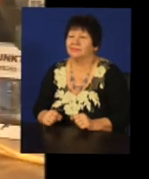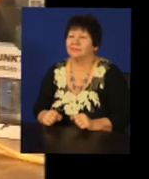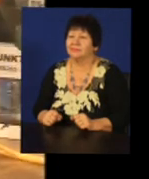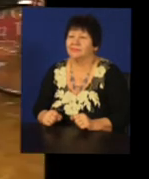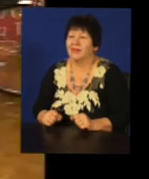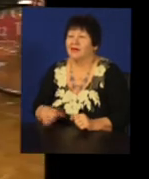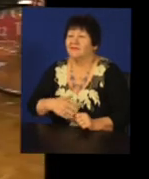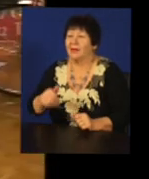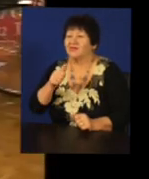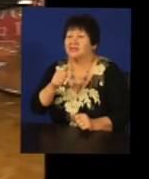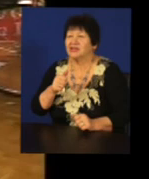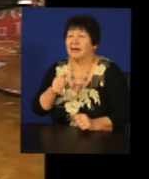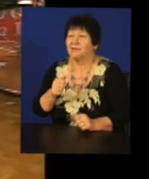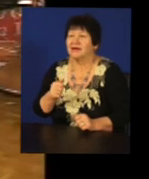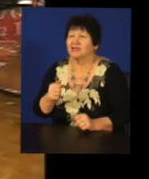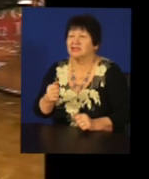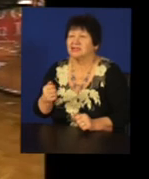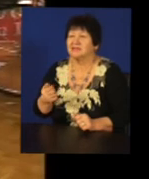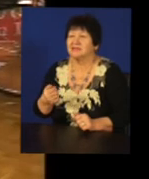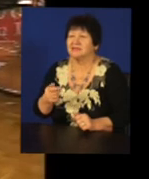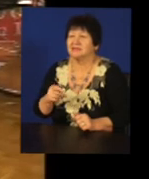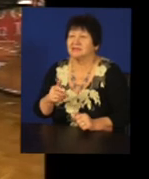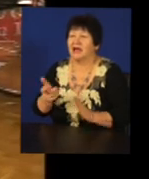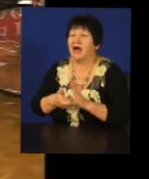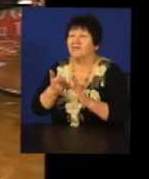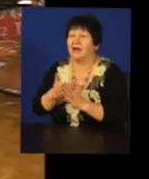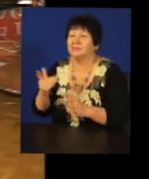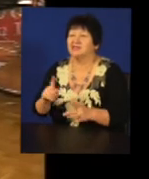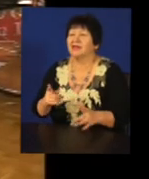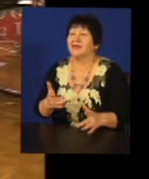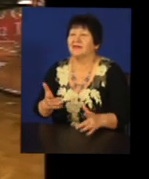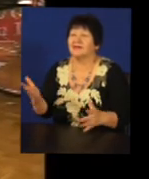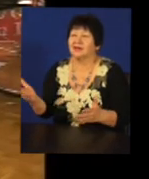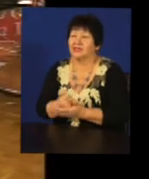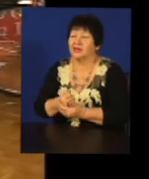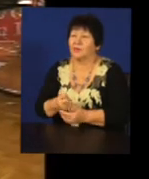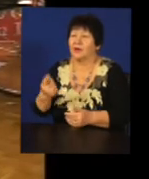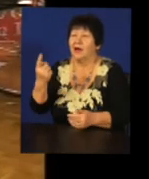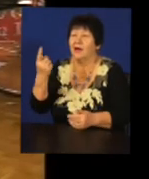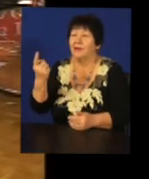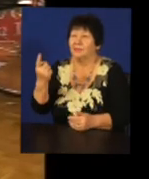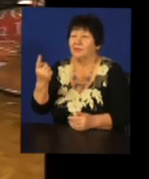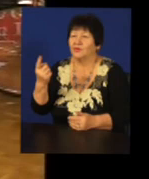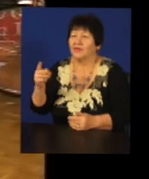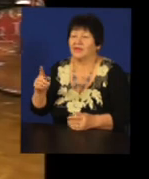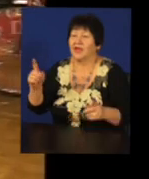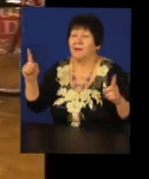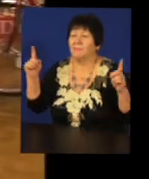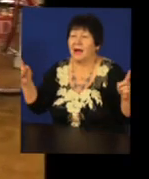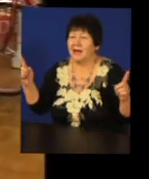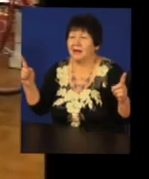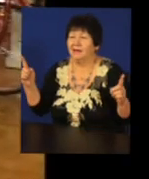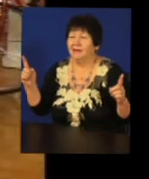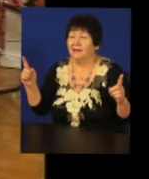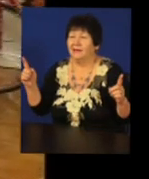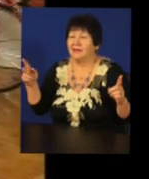Să încercăm să aflăm cine este câștigătorul. Sunteți gata? Este premiul, unul dintre premiile mari. Nu este ultimul